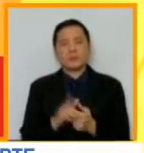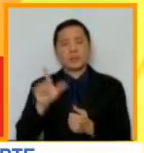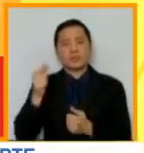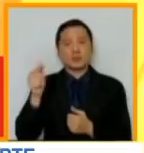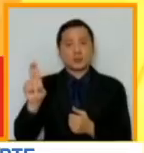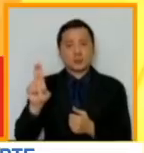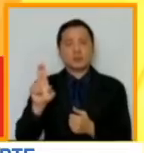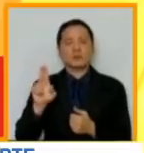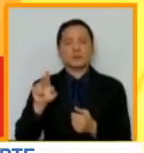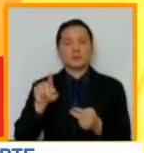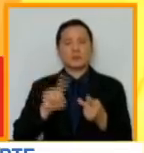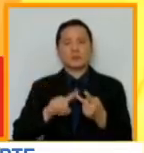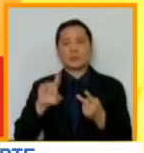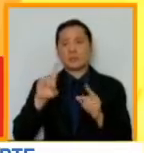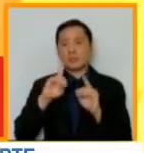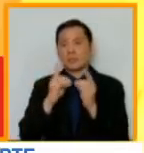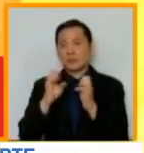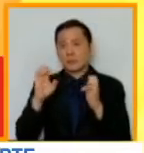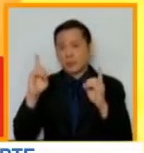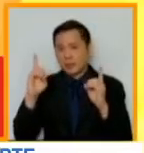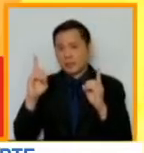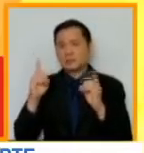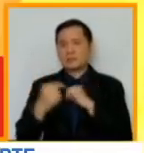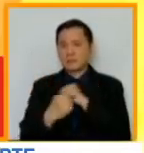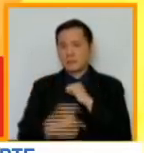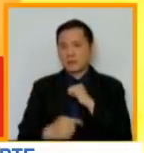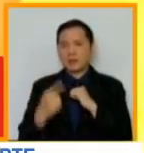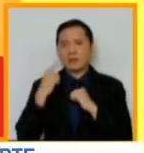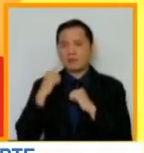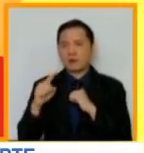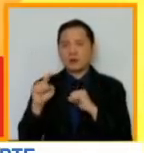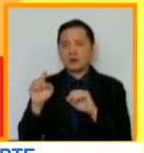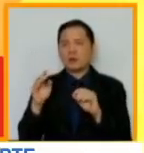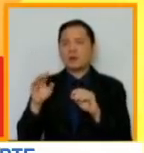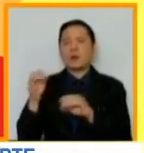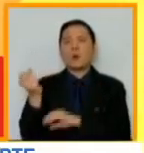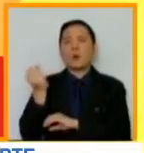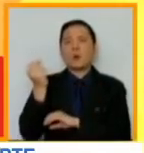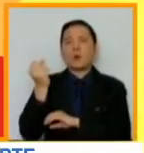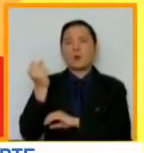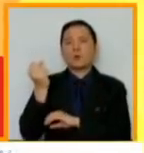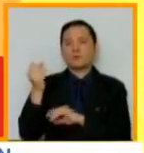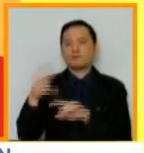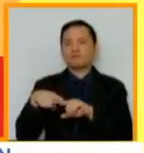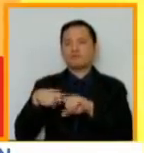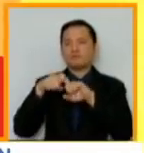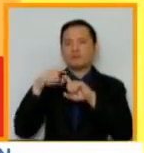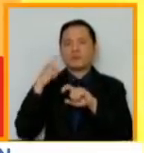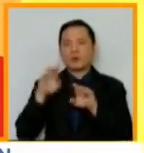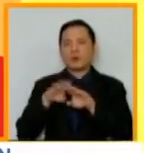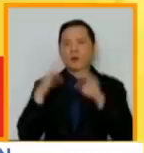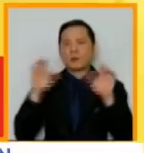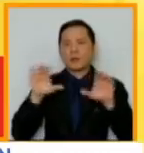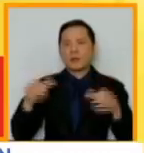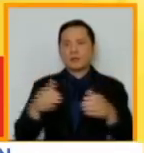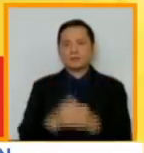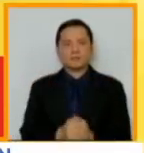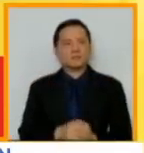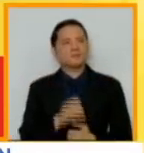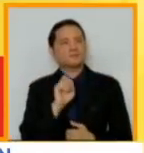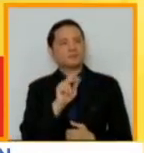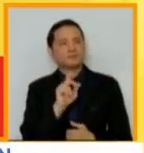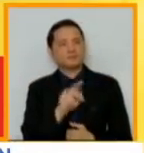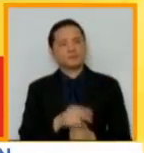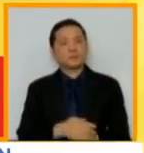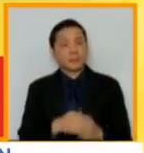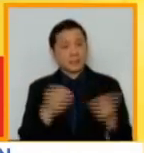Zambales ay maipagpaliban muna yung pagbubukas ng kanilang face-to-face. Okay. Dito po sa Metro Manila o NCR, meron ho ba